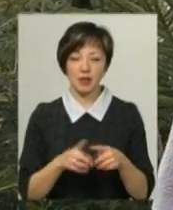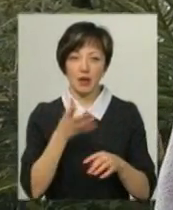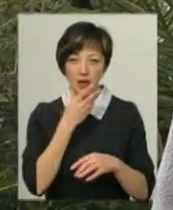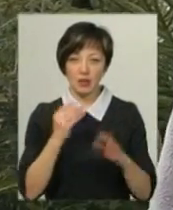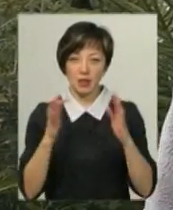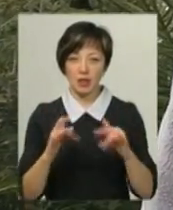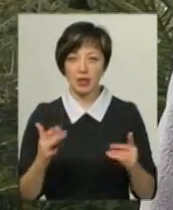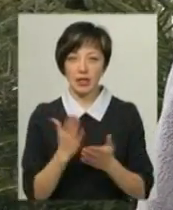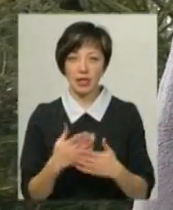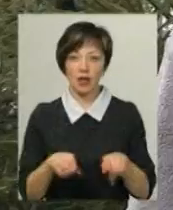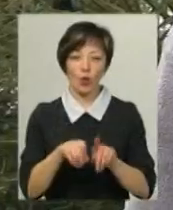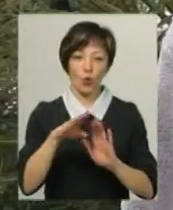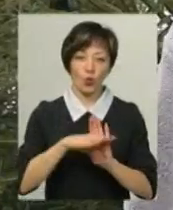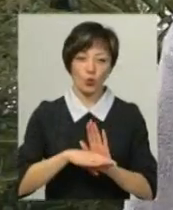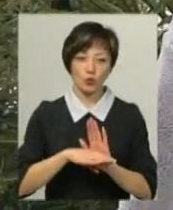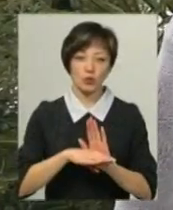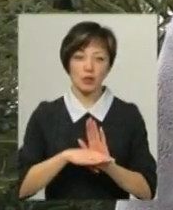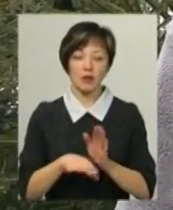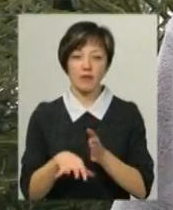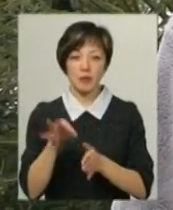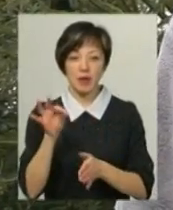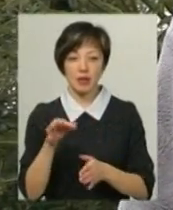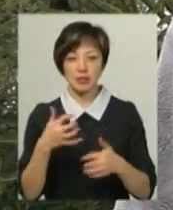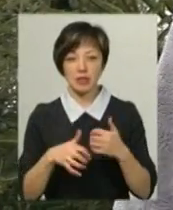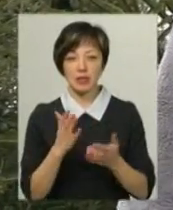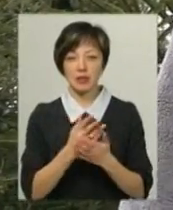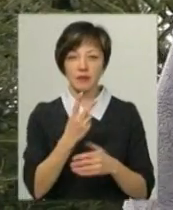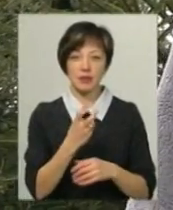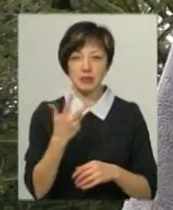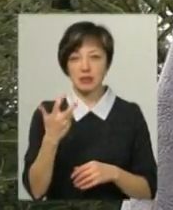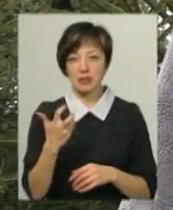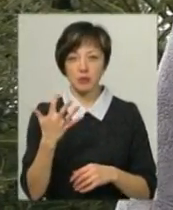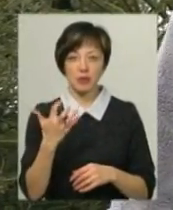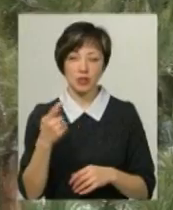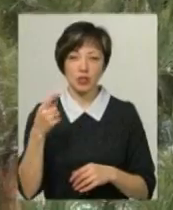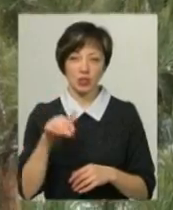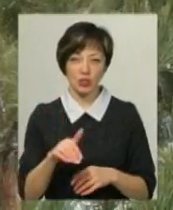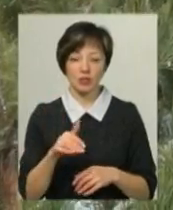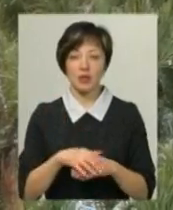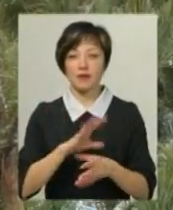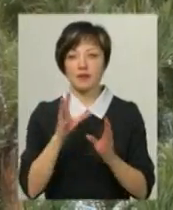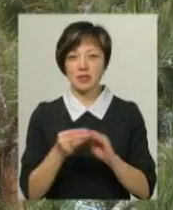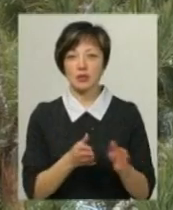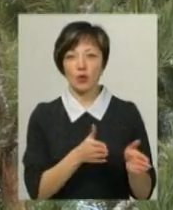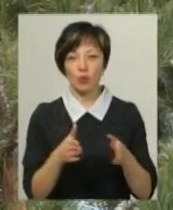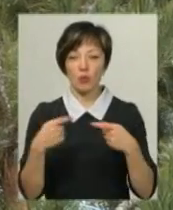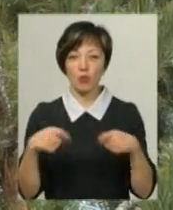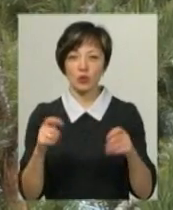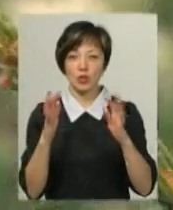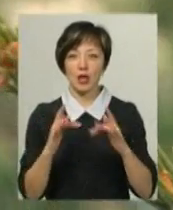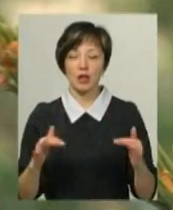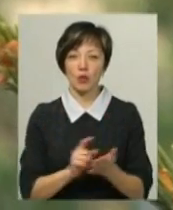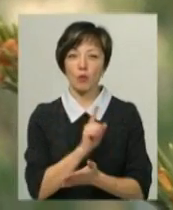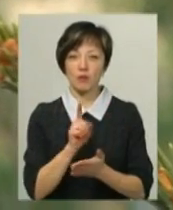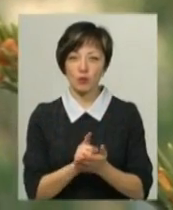ялинка, є такі хужі, а таке вибираєш середні, є 200, 300, 500, тисяч. Усі заготовлені для продажу ялинки